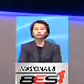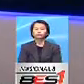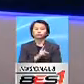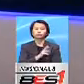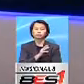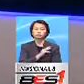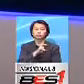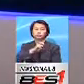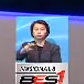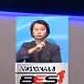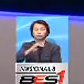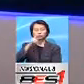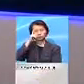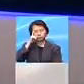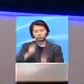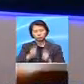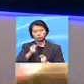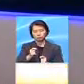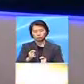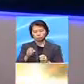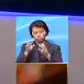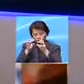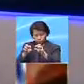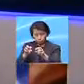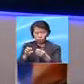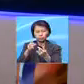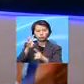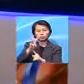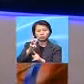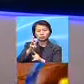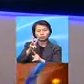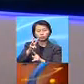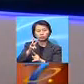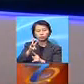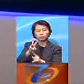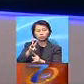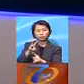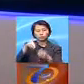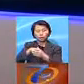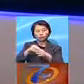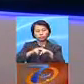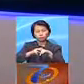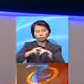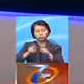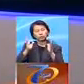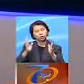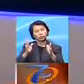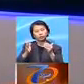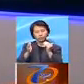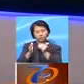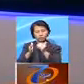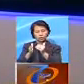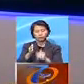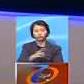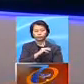Kementerian pengangkutan sedang mempertimbang untuk memasang kemudahan internet jalur lebar tanpa wayar WiFi dalam kereta api dalam tempoh terdekat